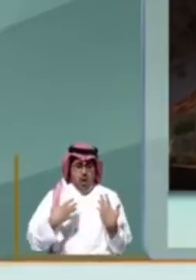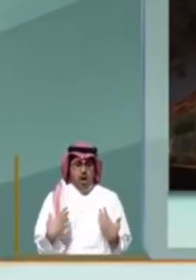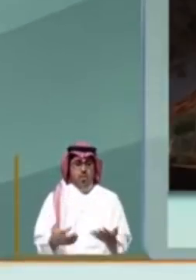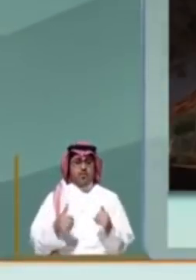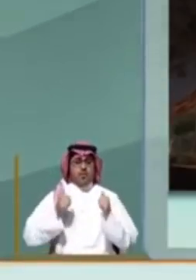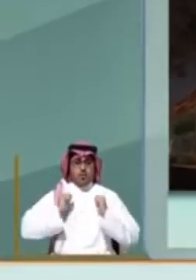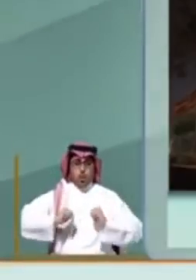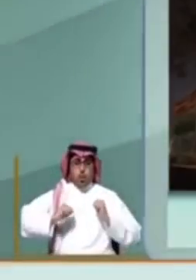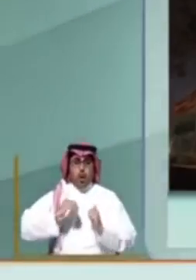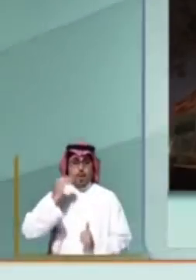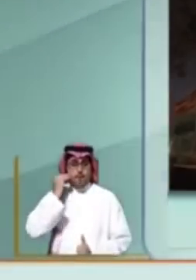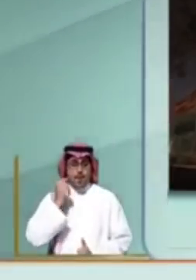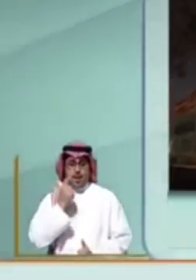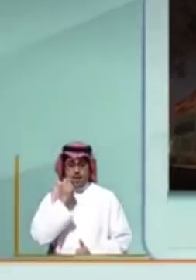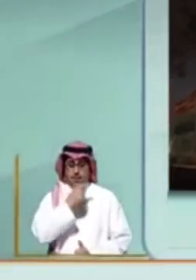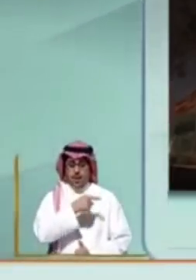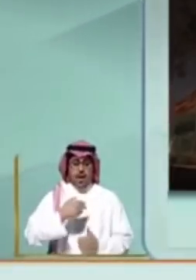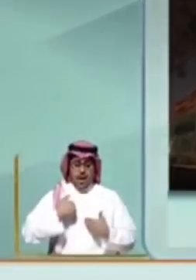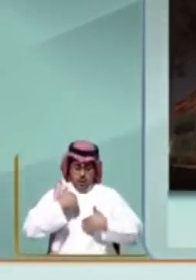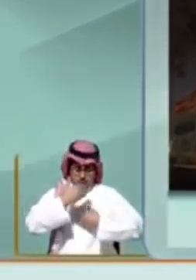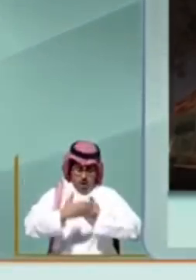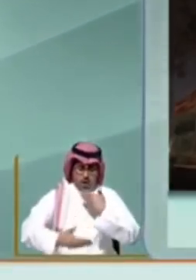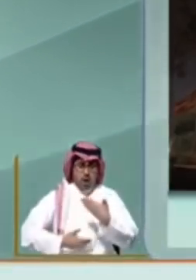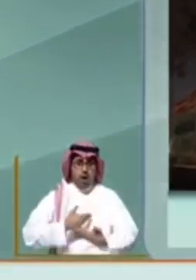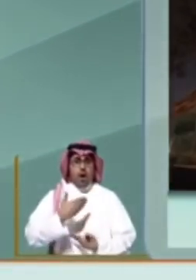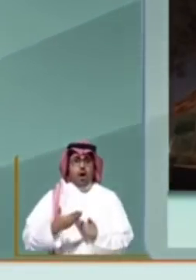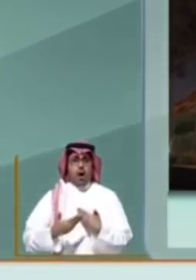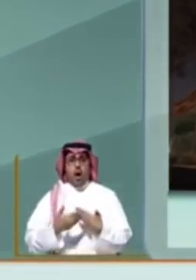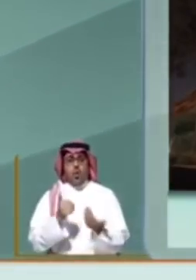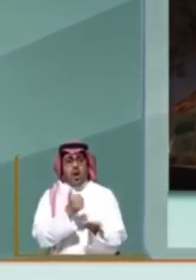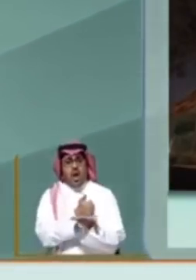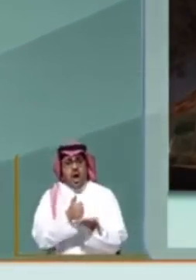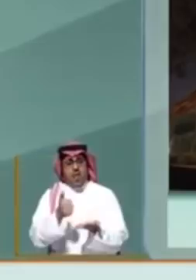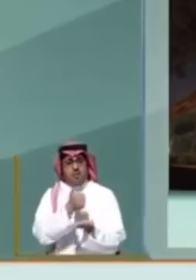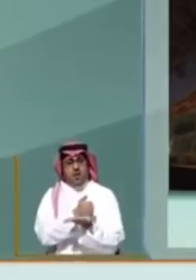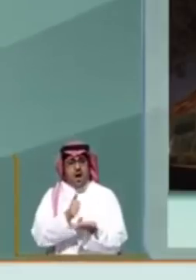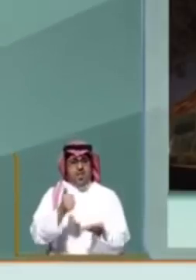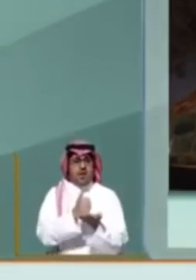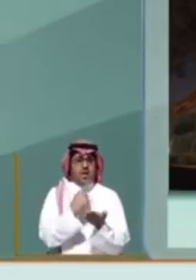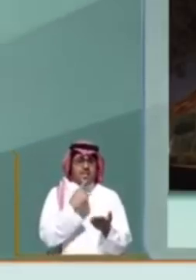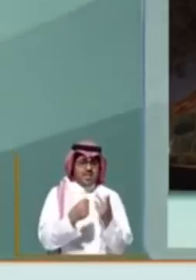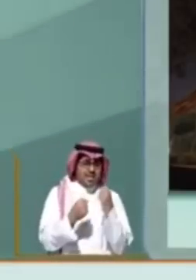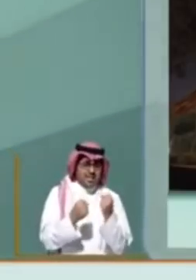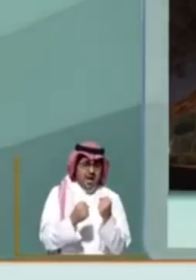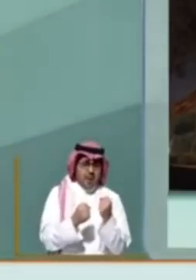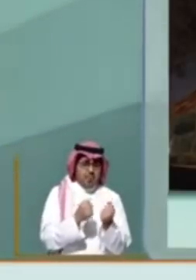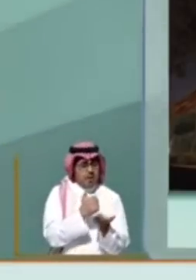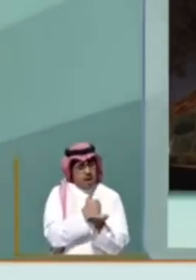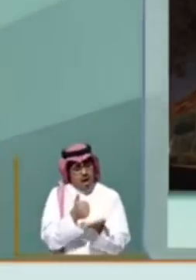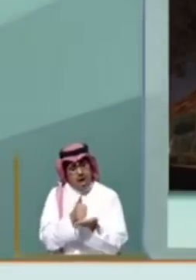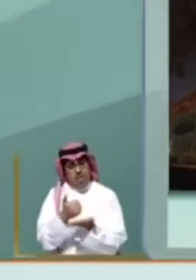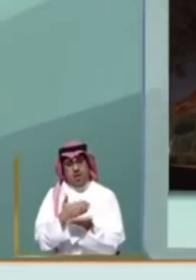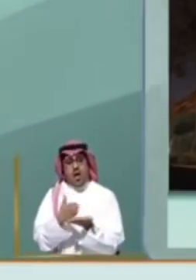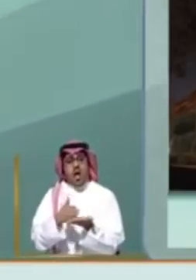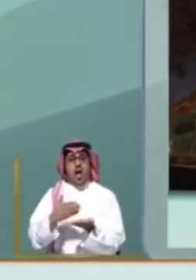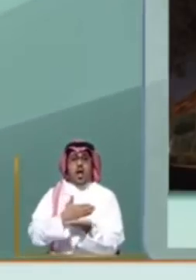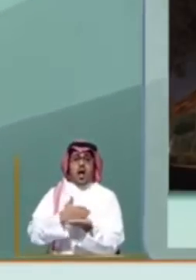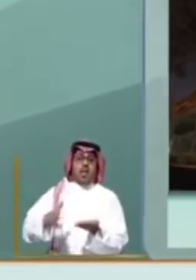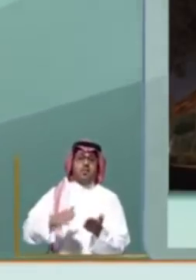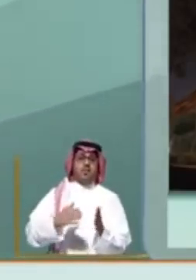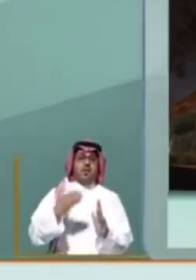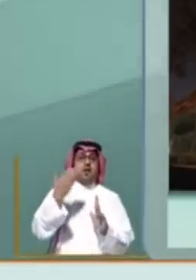لأبنائنا وبناتنا الطلبة والطالبات حاولنا أن نحذف ما قد يدرس في الفصل الدراسي